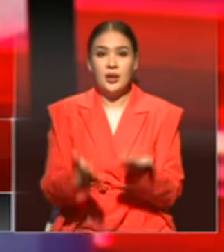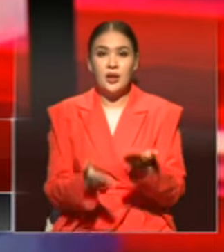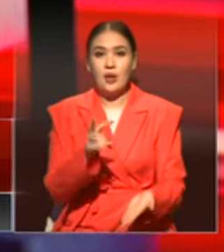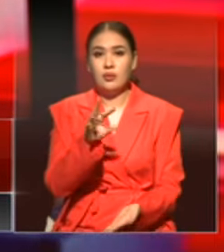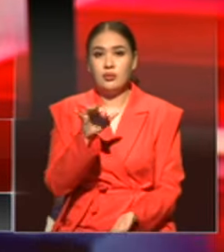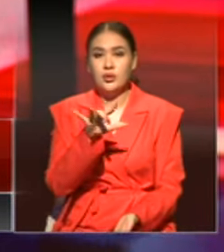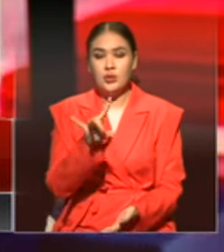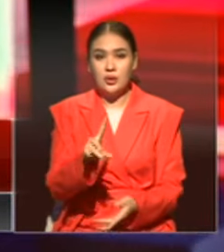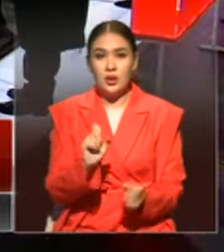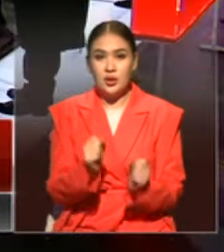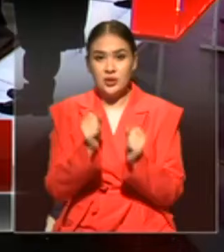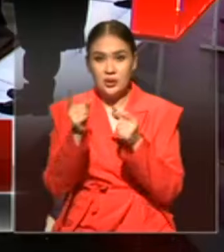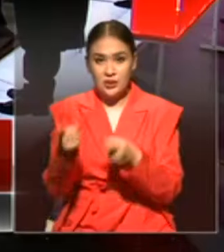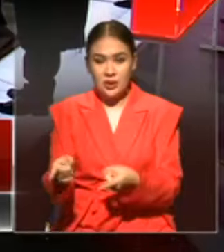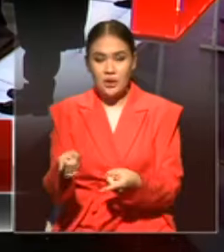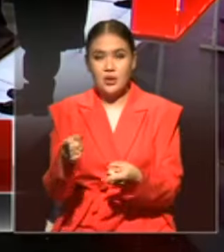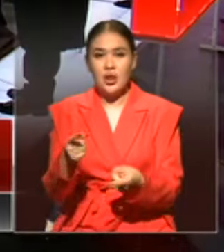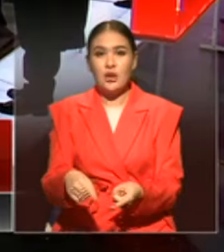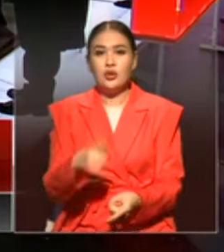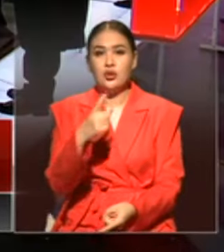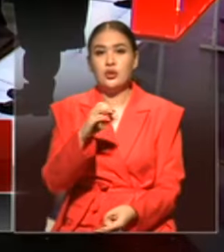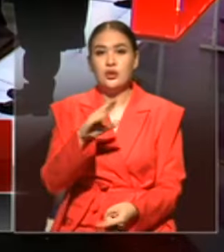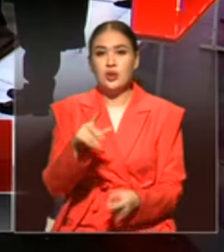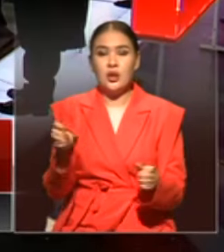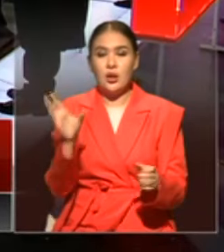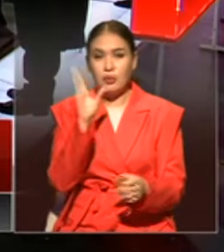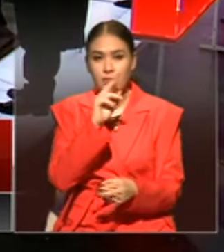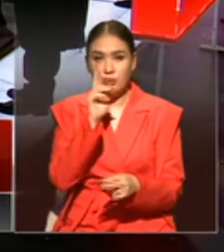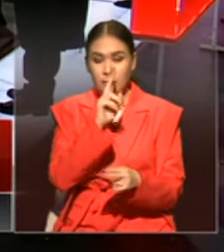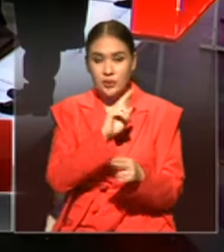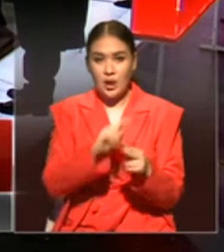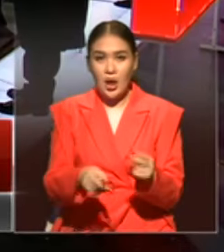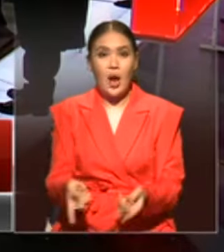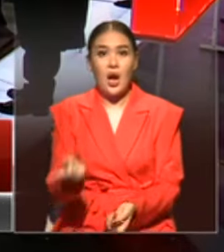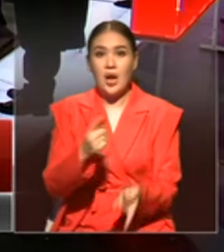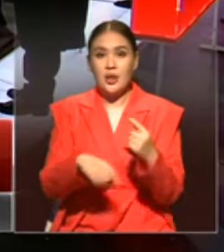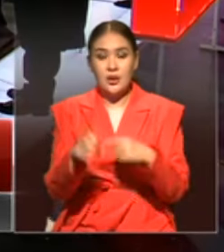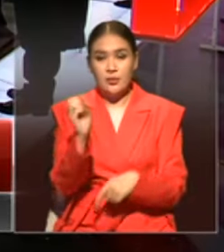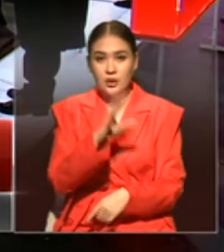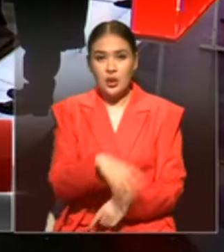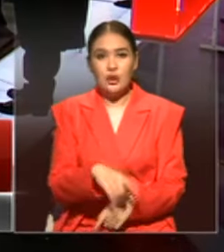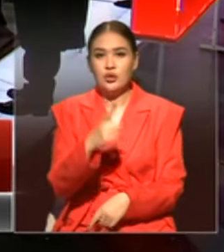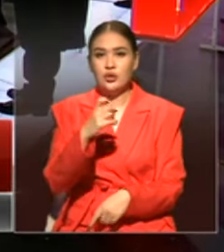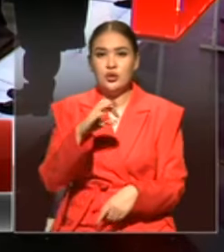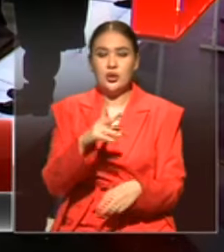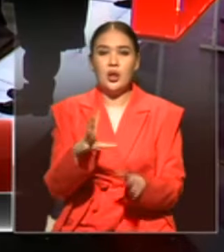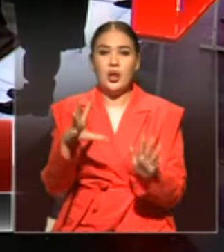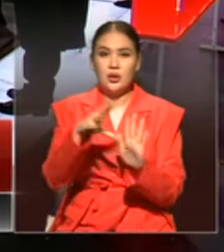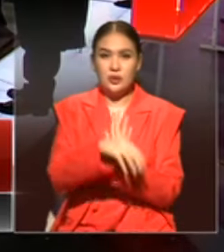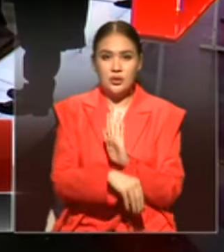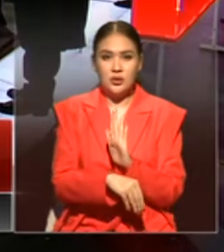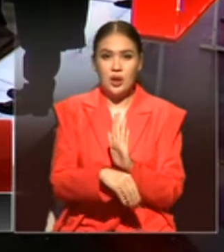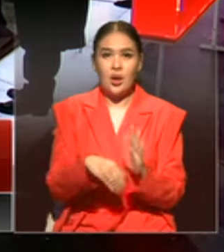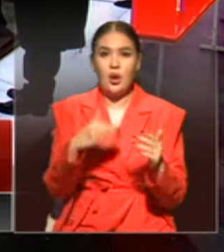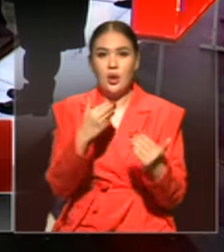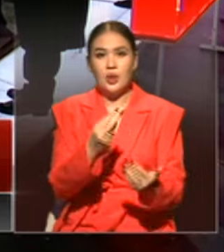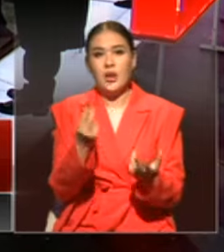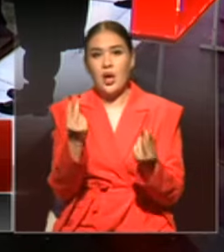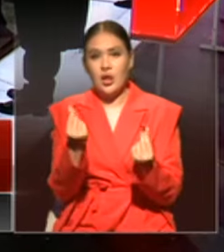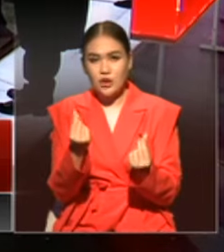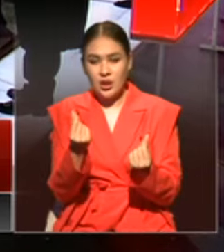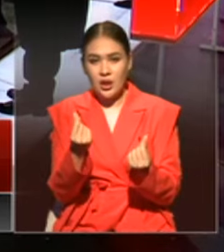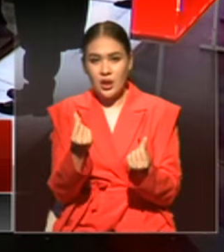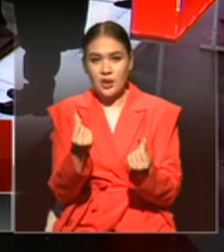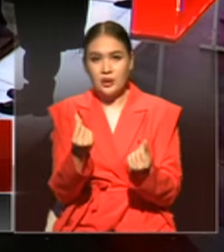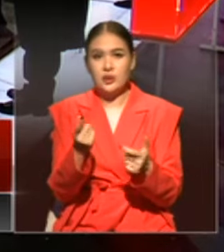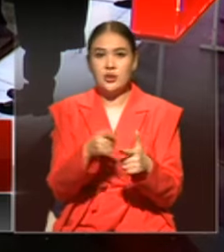мусорға тастасаңыз, сіздің жаңағы 100 теңгеңіз күйіп кетеді. Егер де оны барып қайтарып берсеңіз, сізге 100 теңгеңіз қайтып келеді, оған жаңағыдай. Не ақшалай, не